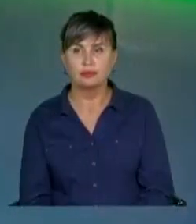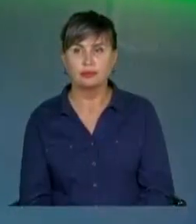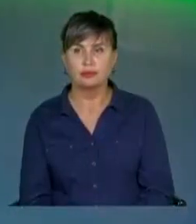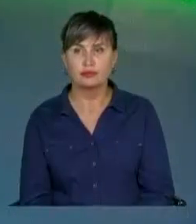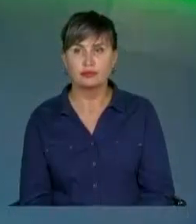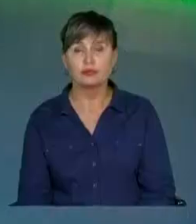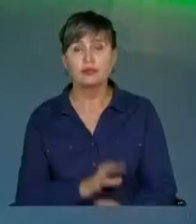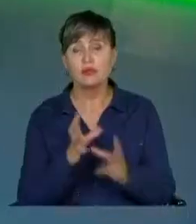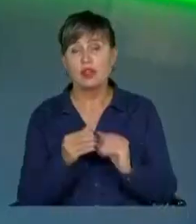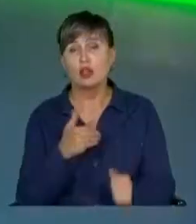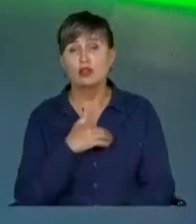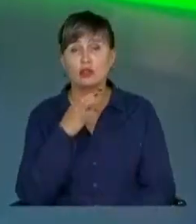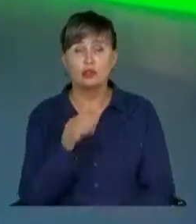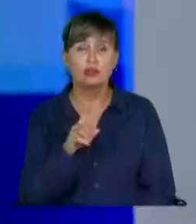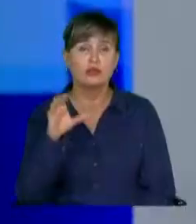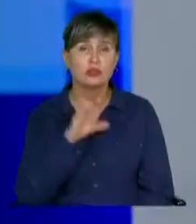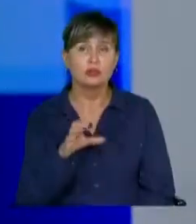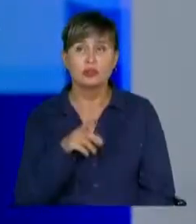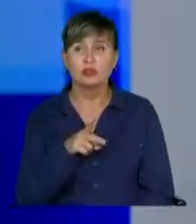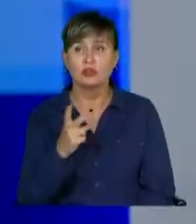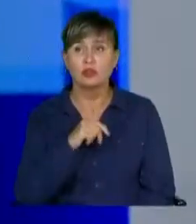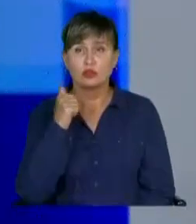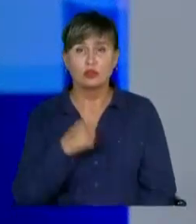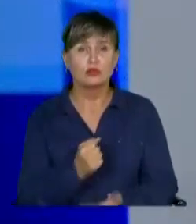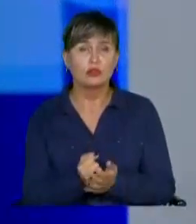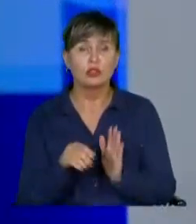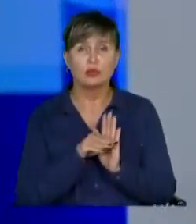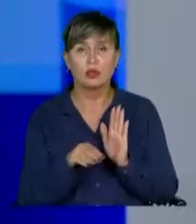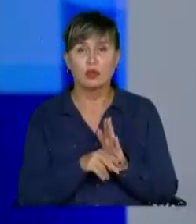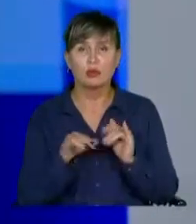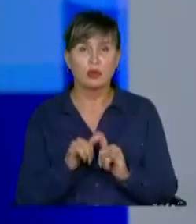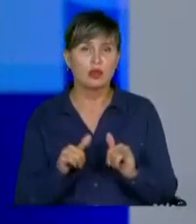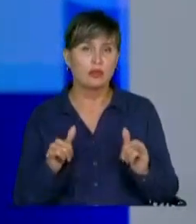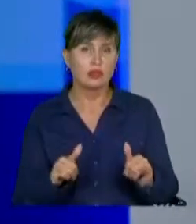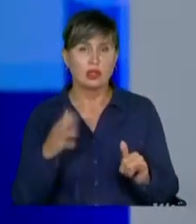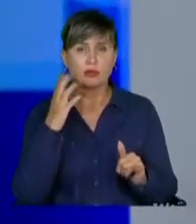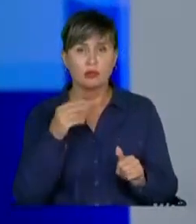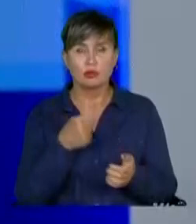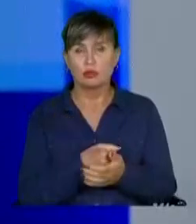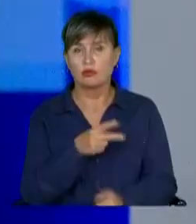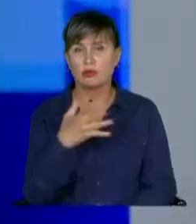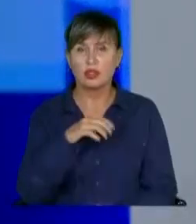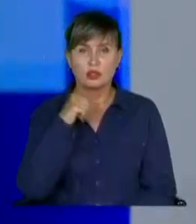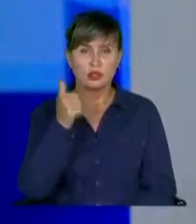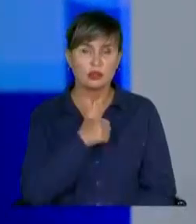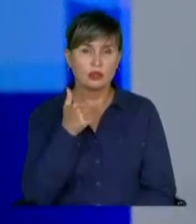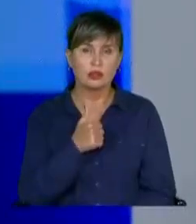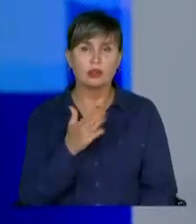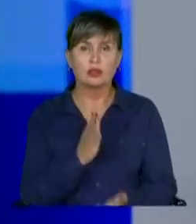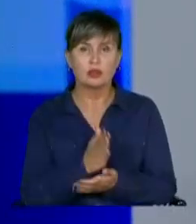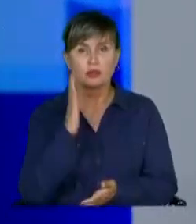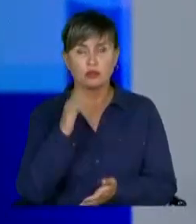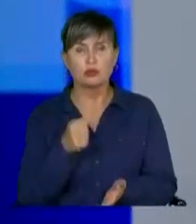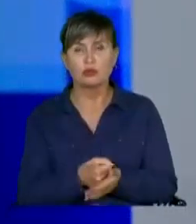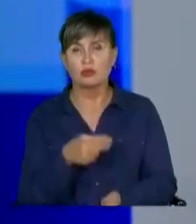В целом хочу отметить, что в сентябре 2022 года утверждена программа по развитию города Алматы до 2025 года и среднесрочные перспективы до